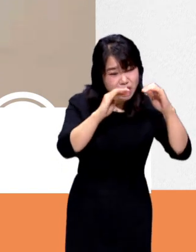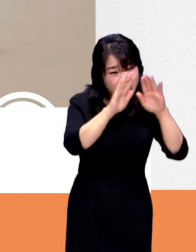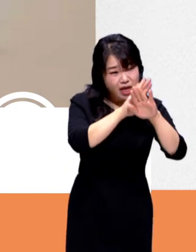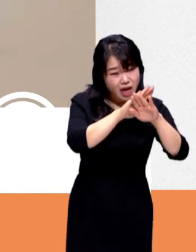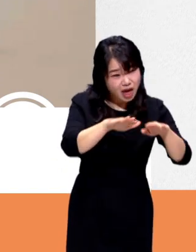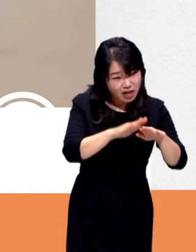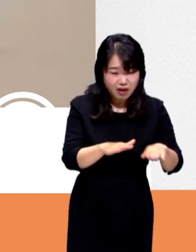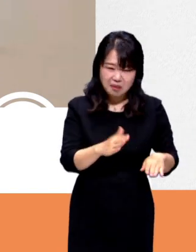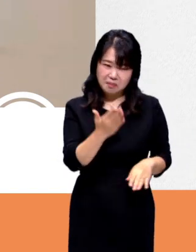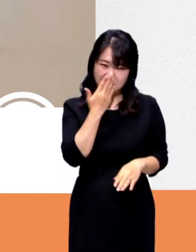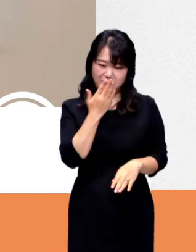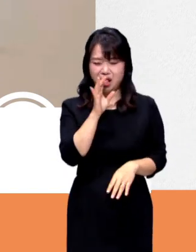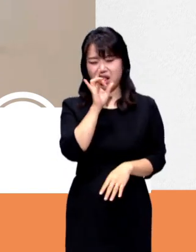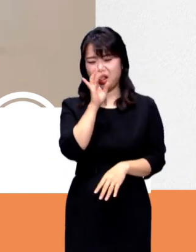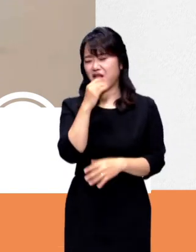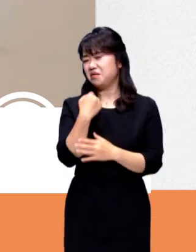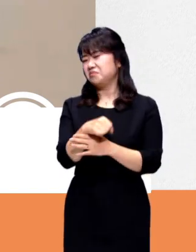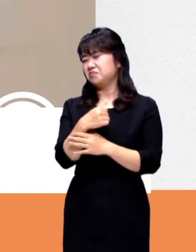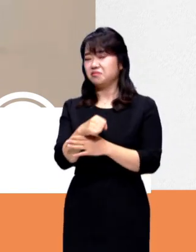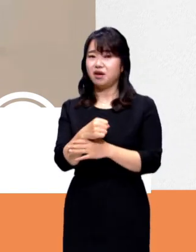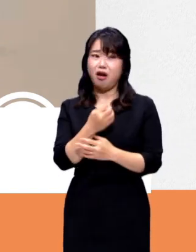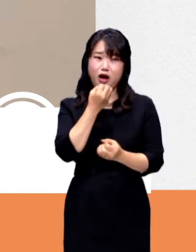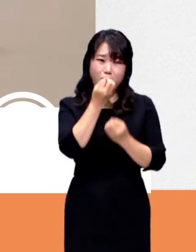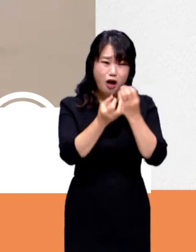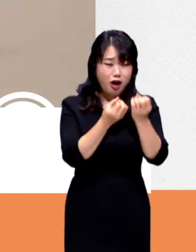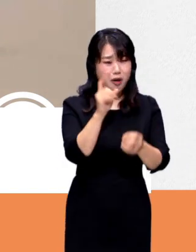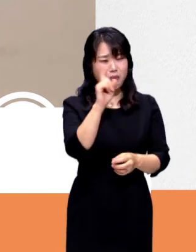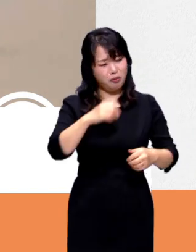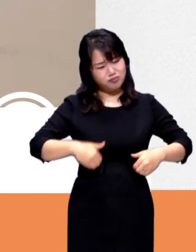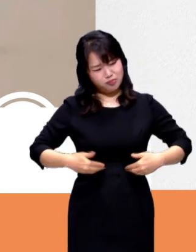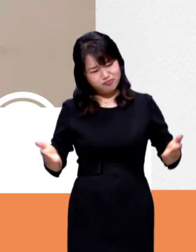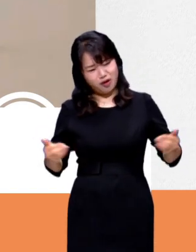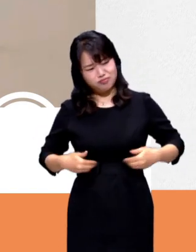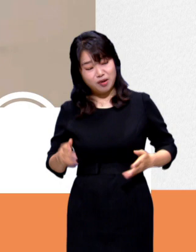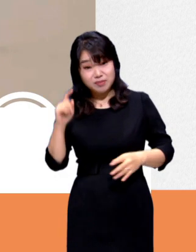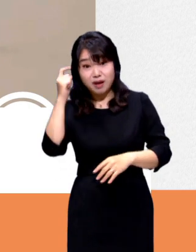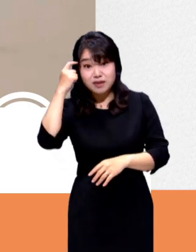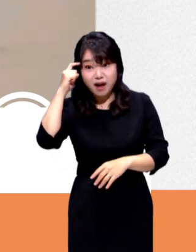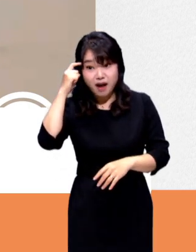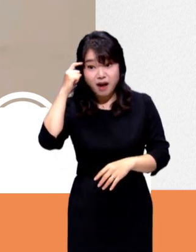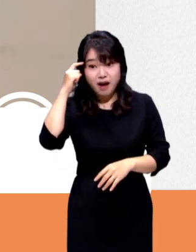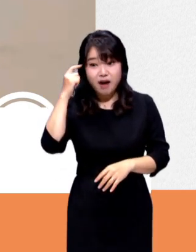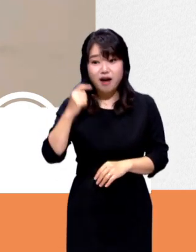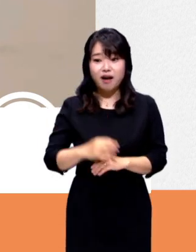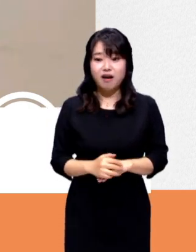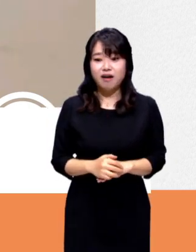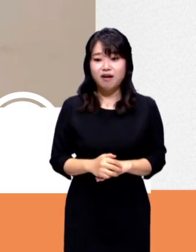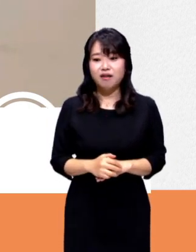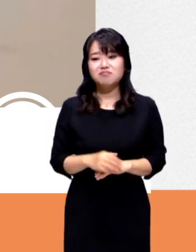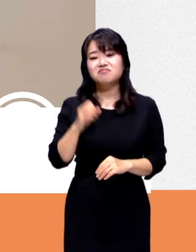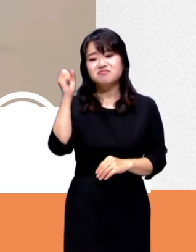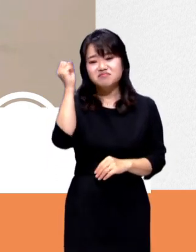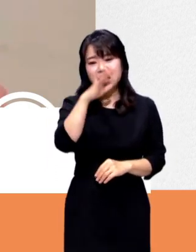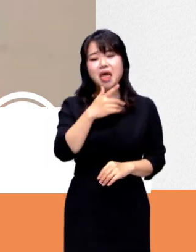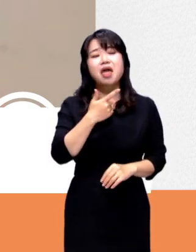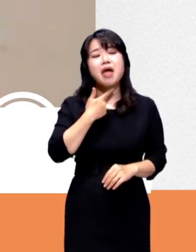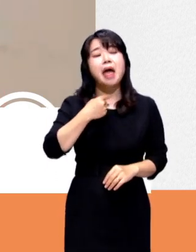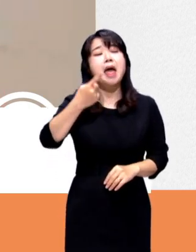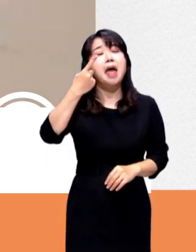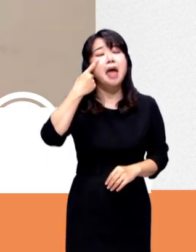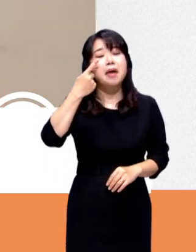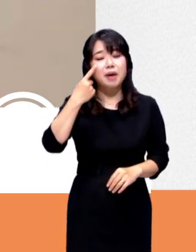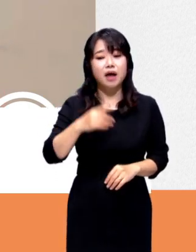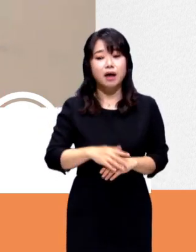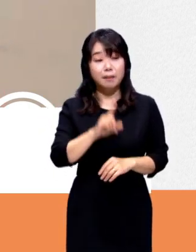생각을 해서 제 고민을 얘기한다고가 달라질 것 같지도 않고 그렇게 생각하면서 그냥 경험이다 하고